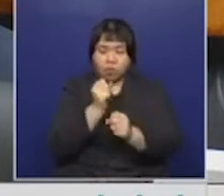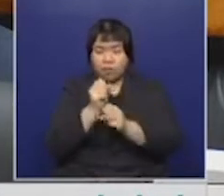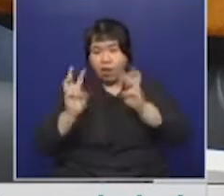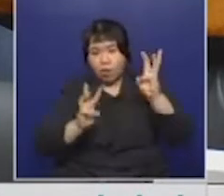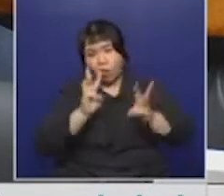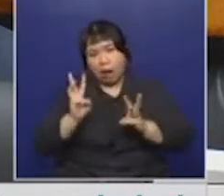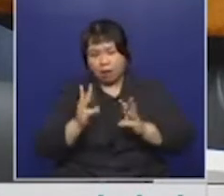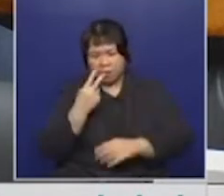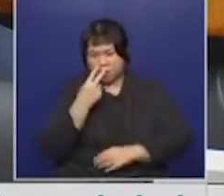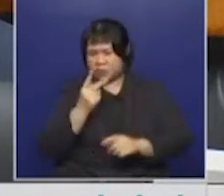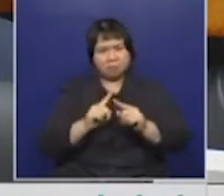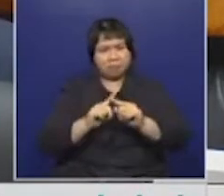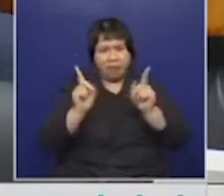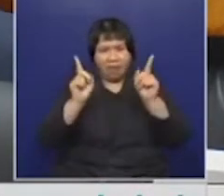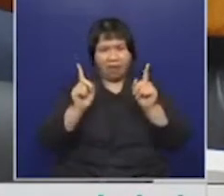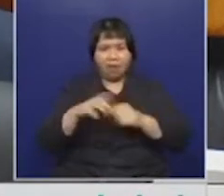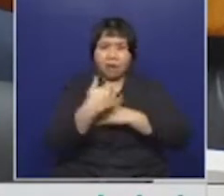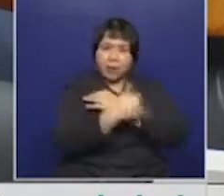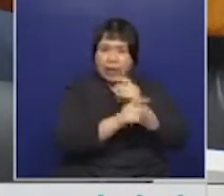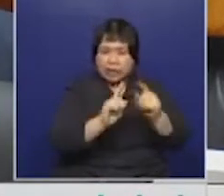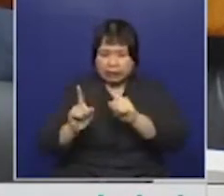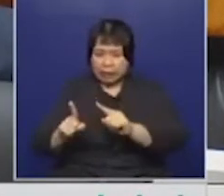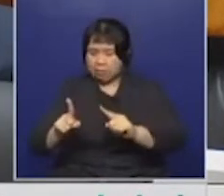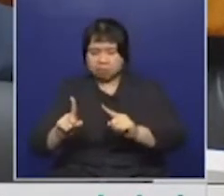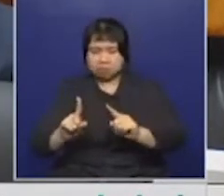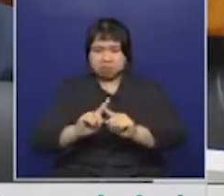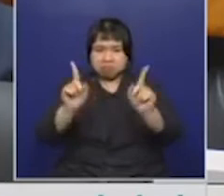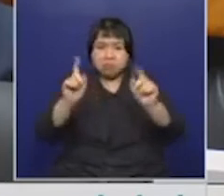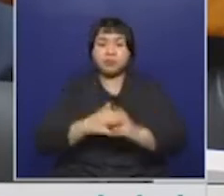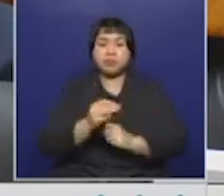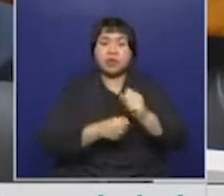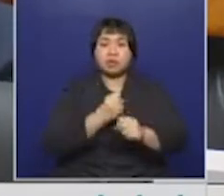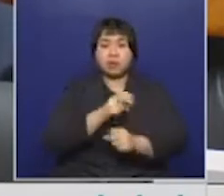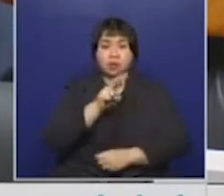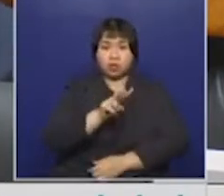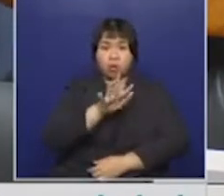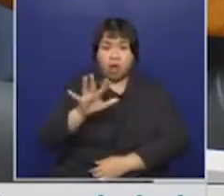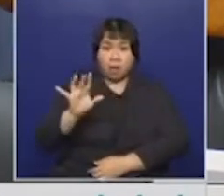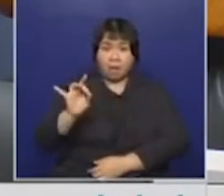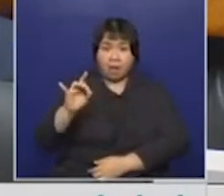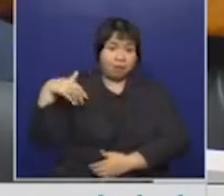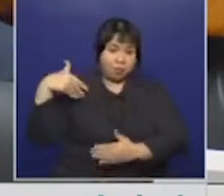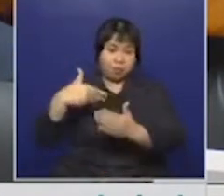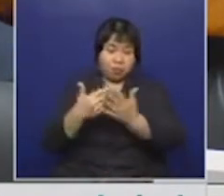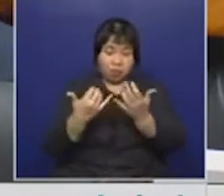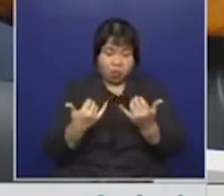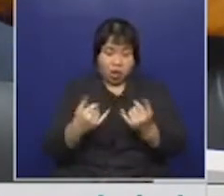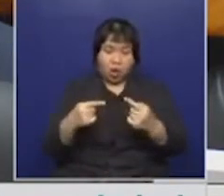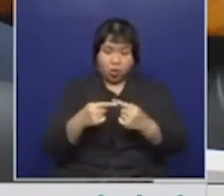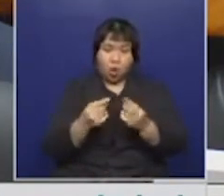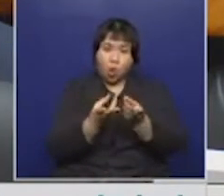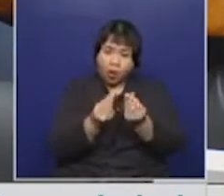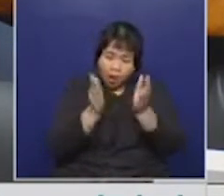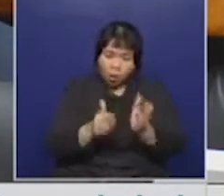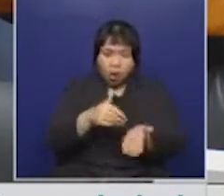นะก็แปลกประหลาดแตกต่างจากประเทศอื่นตั้งแต่ปีพ.ศ 2558เป็นต้นมาค่าเฉลี่ยอัตราการว่างงาน